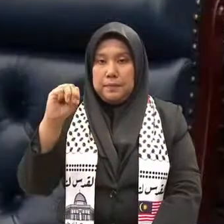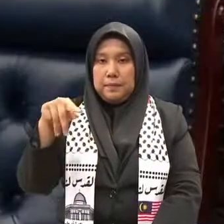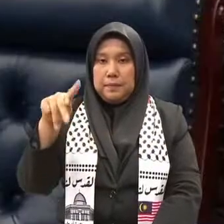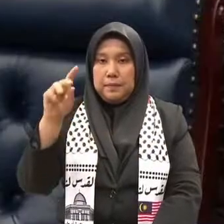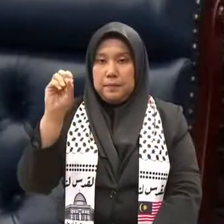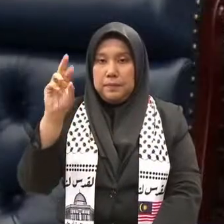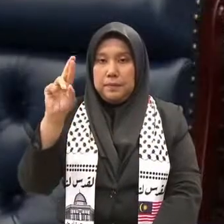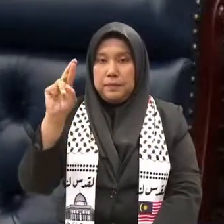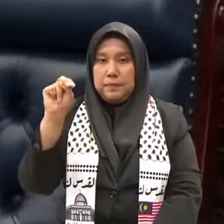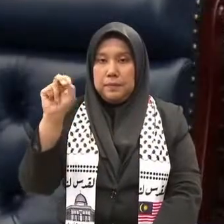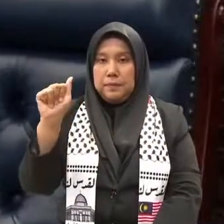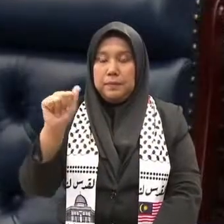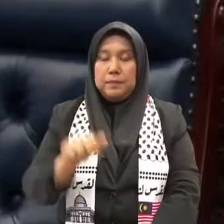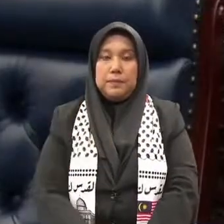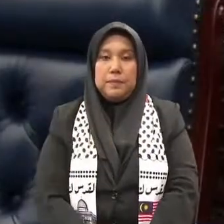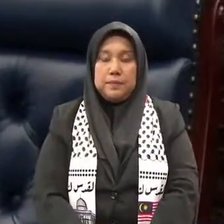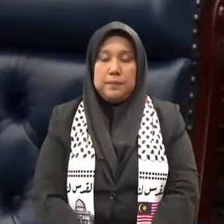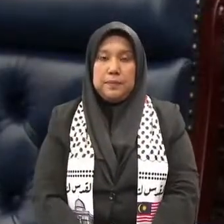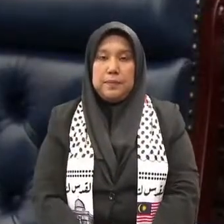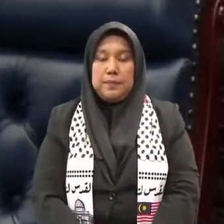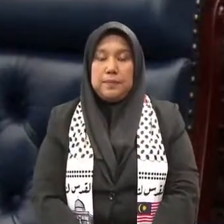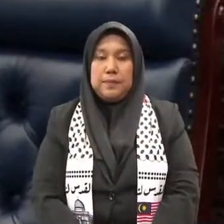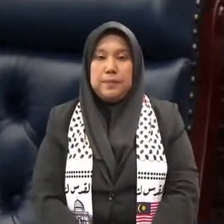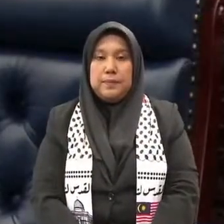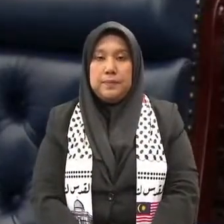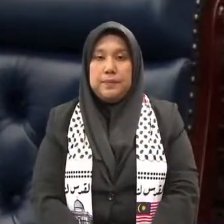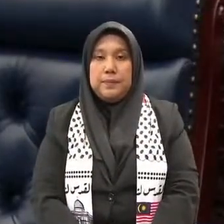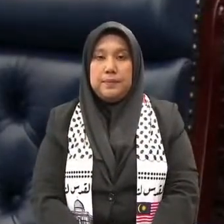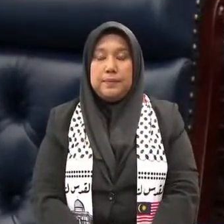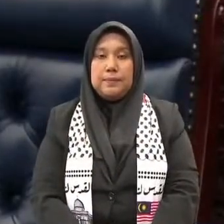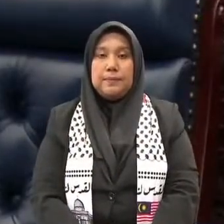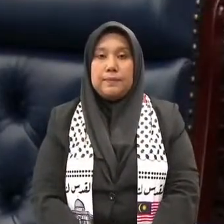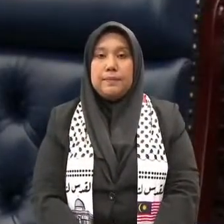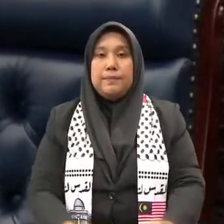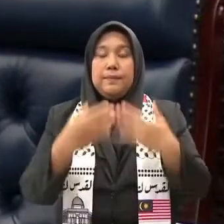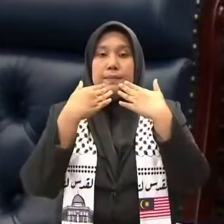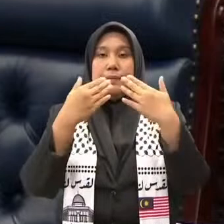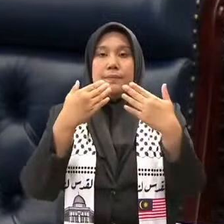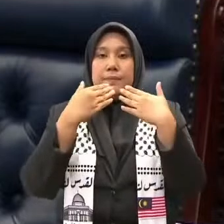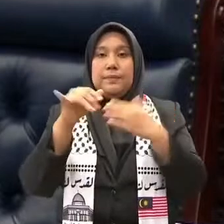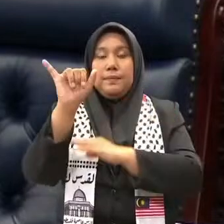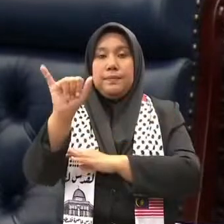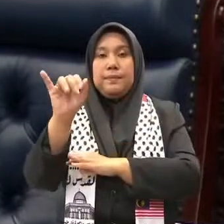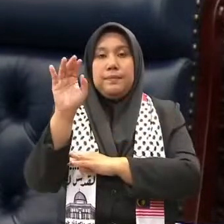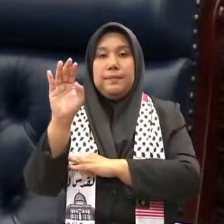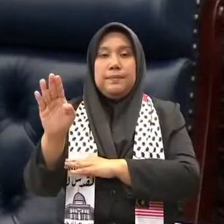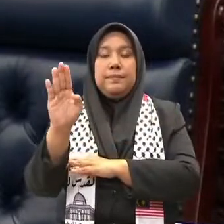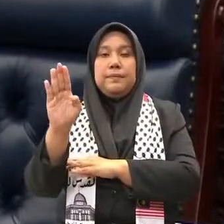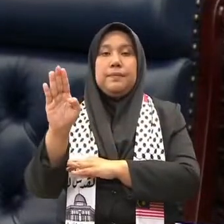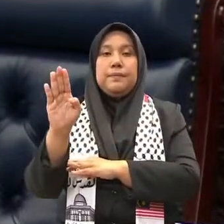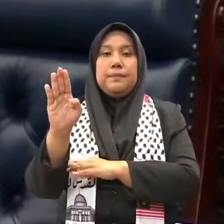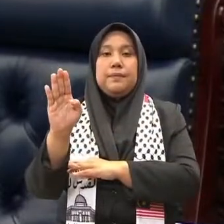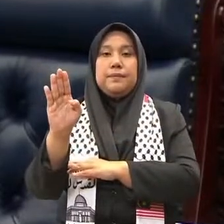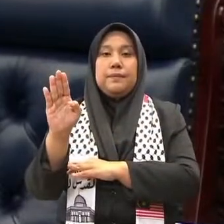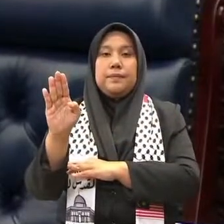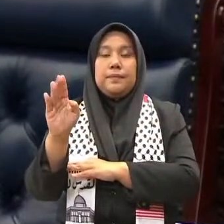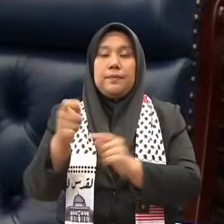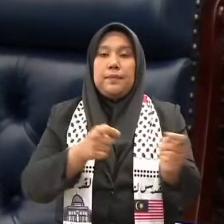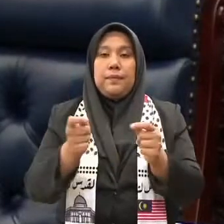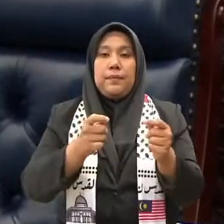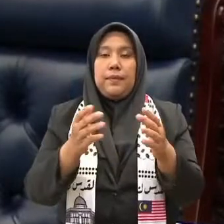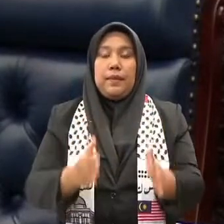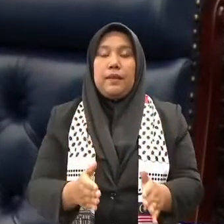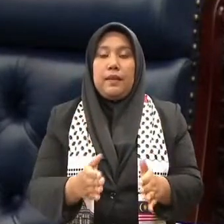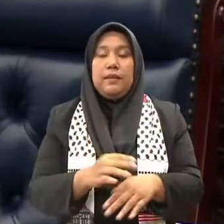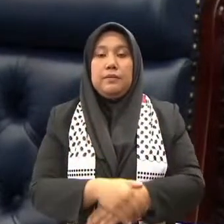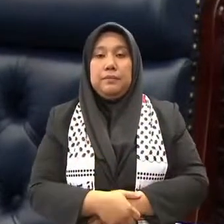surna terima kasih yang berhormat speaker yang berhormat menteri setelah mendengar